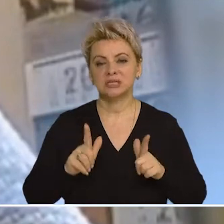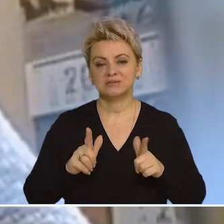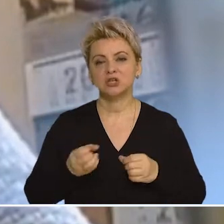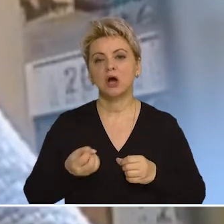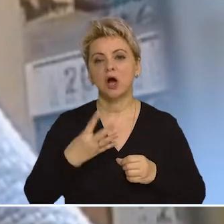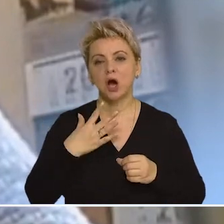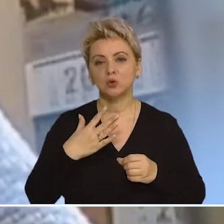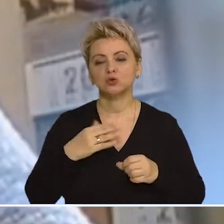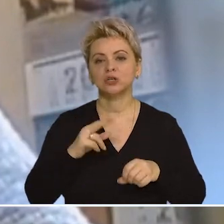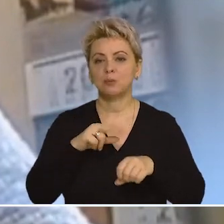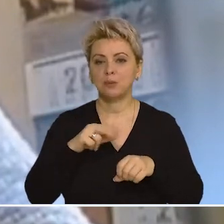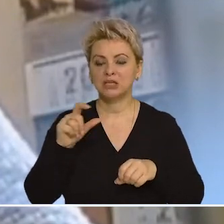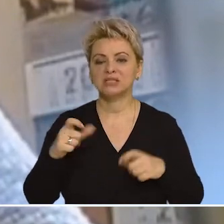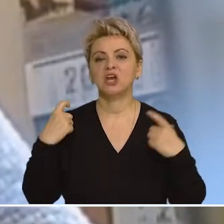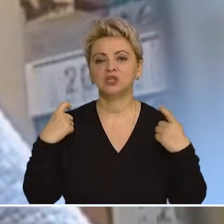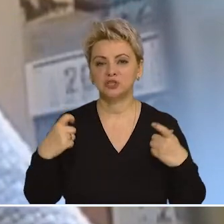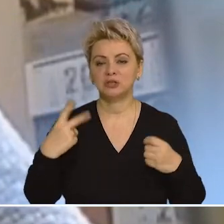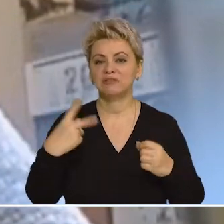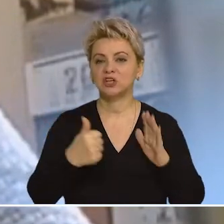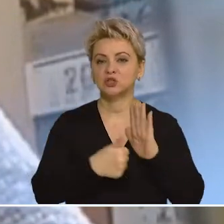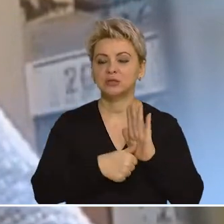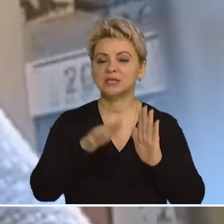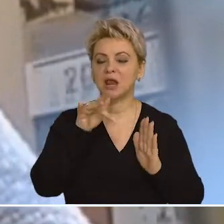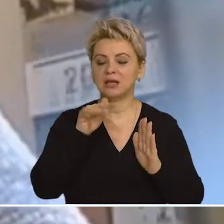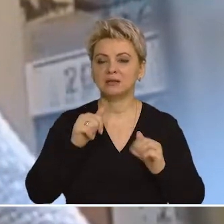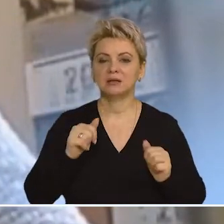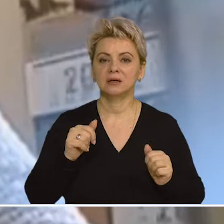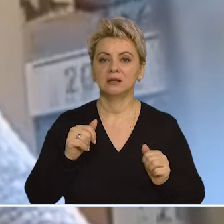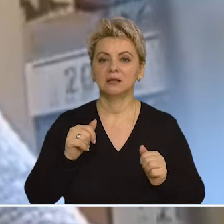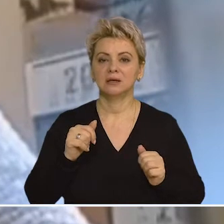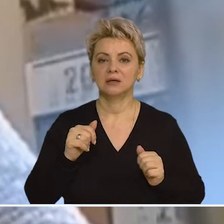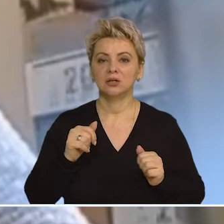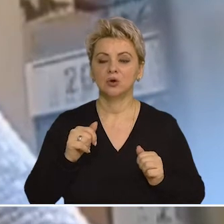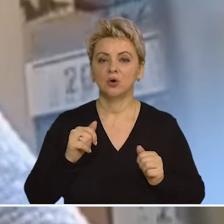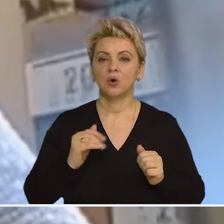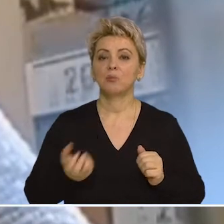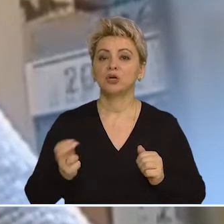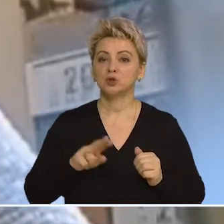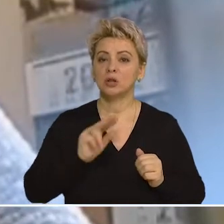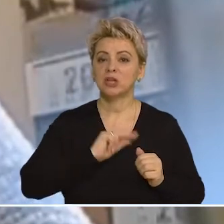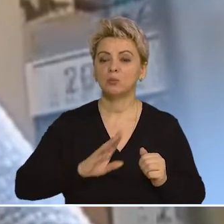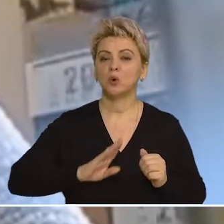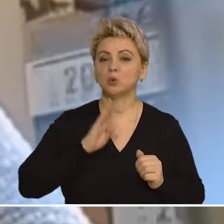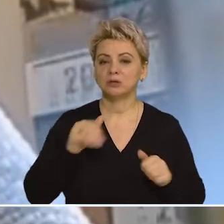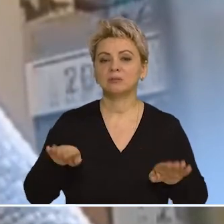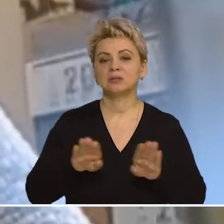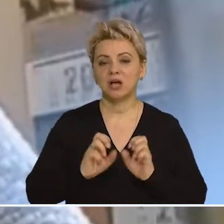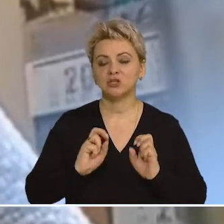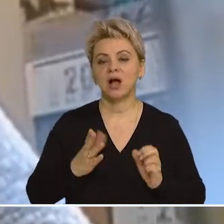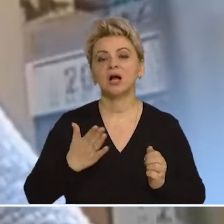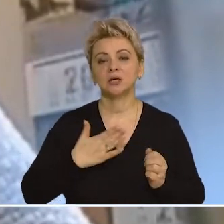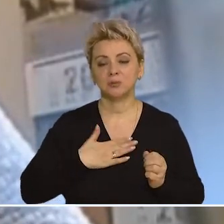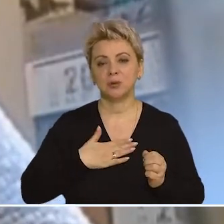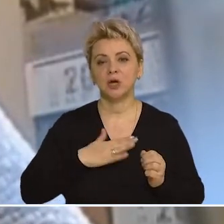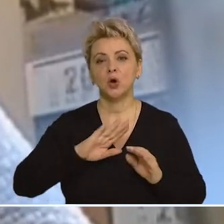Действительно хороший участковый, лейтенант, 26 лет. Вышел на работу утром, так же, как и мы,